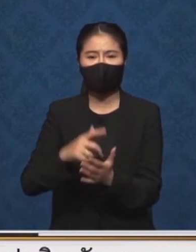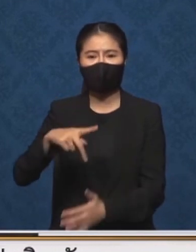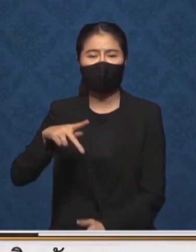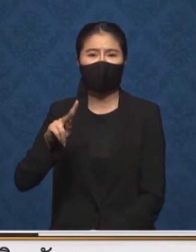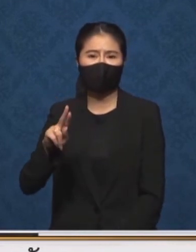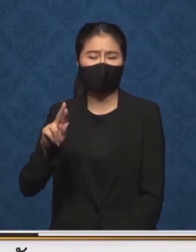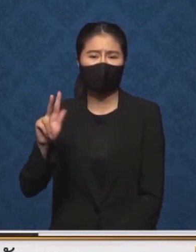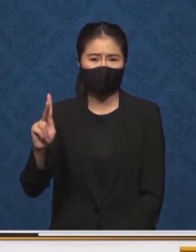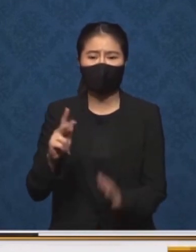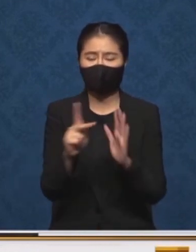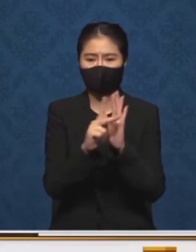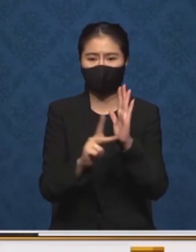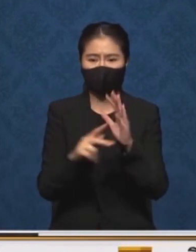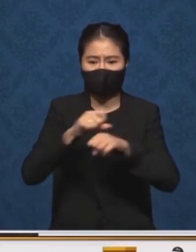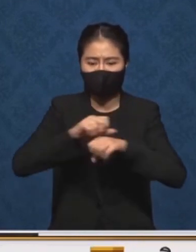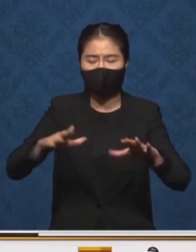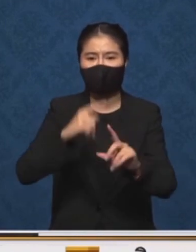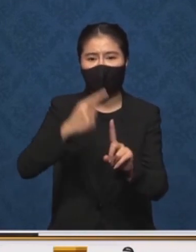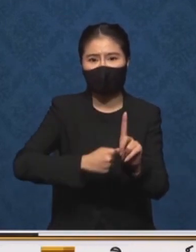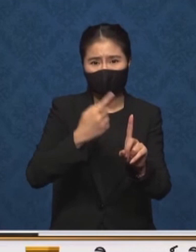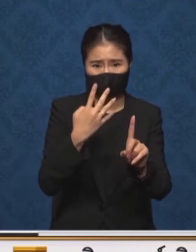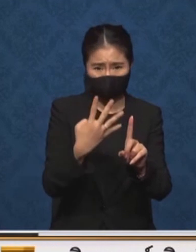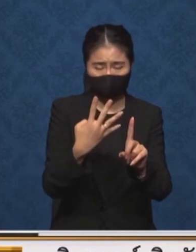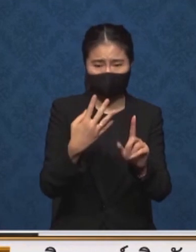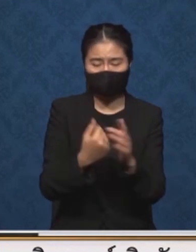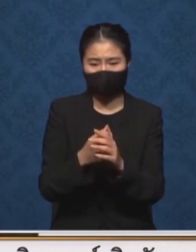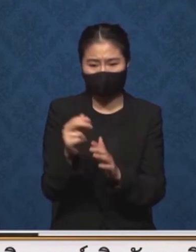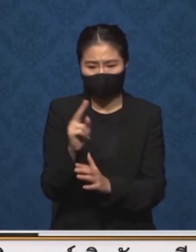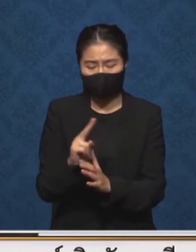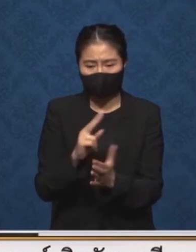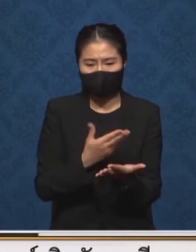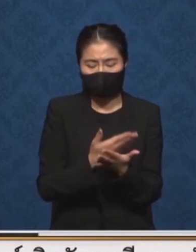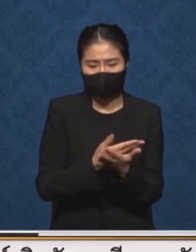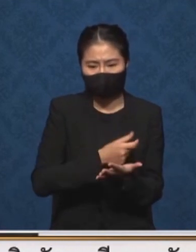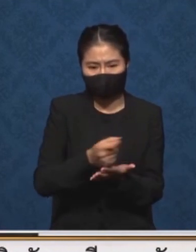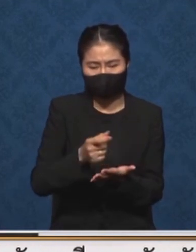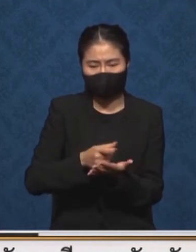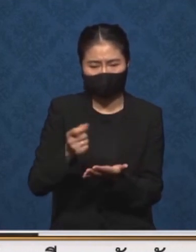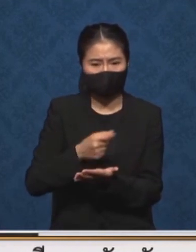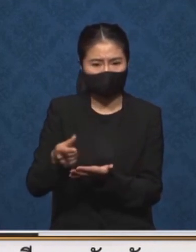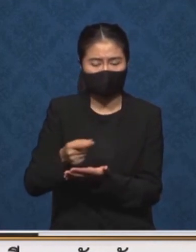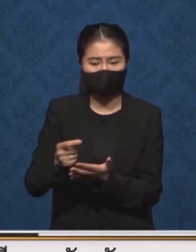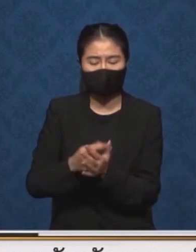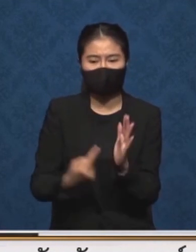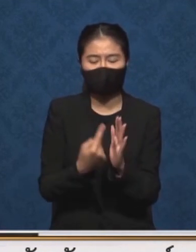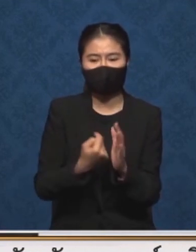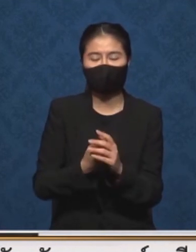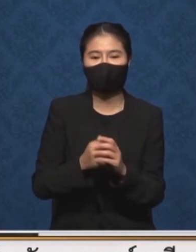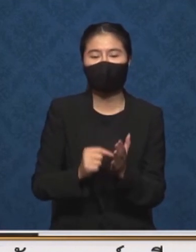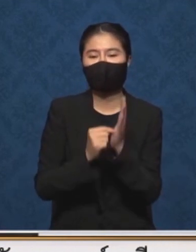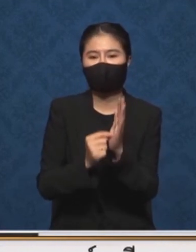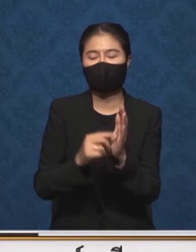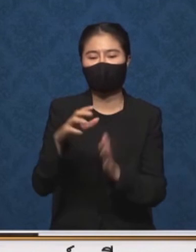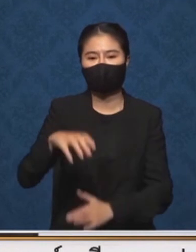ชกำหนดั้แต่เดือนเมษาใช้มามาเข้าสบหามิทุนา 63 สาหศุ